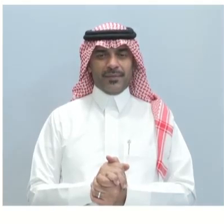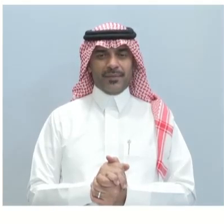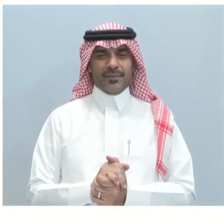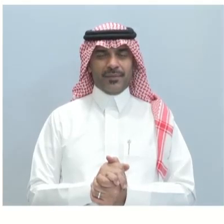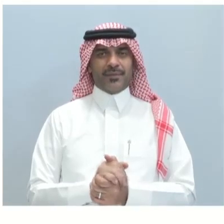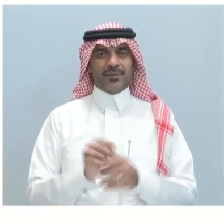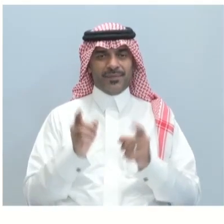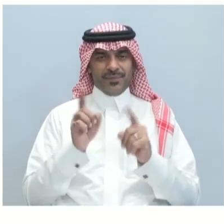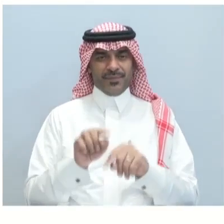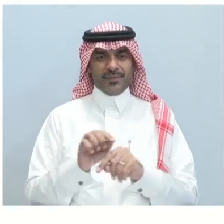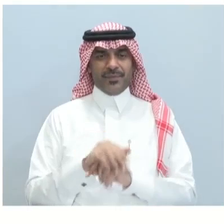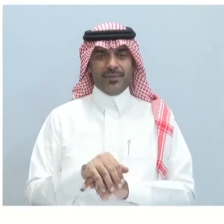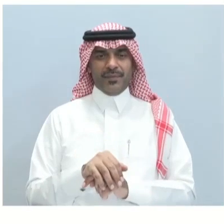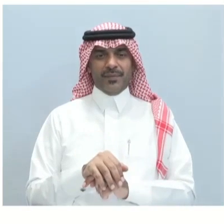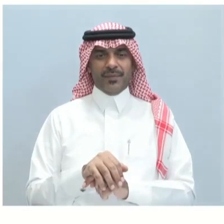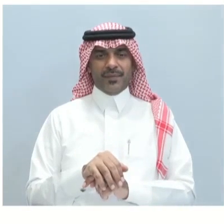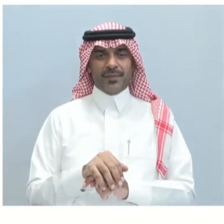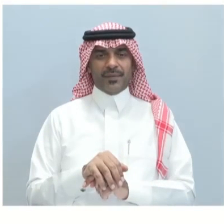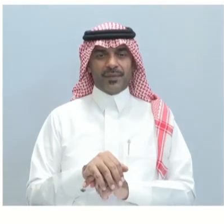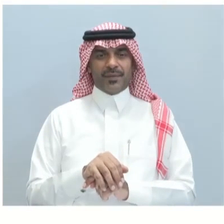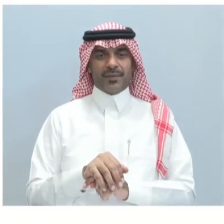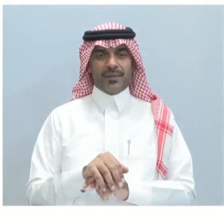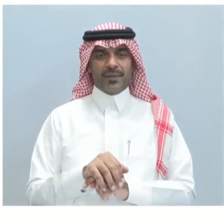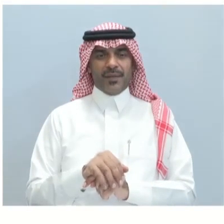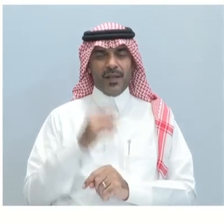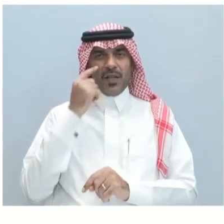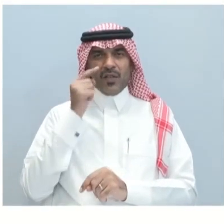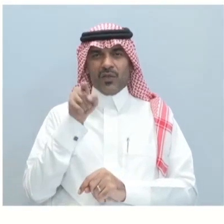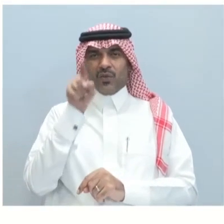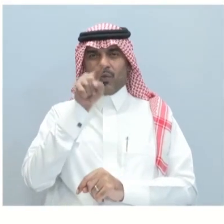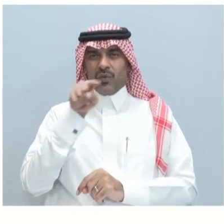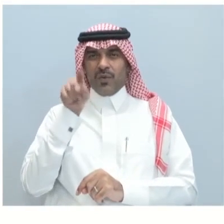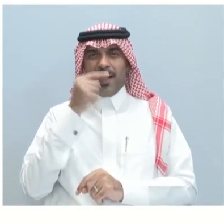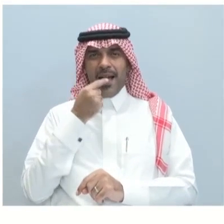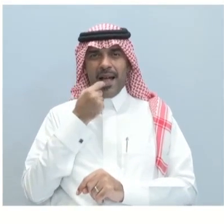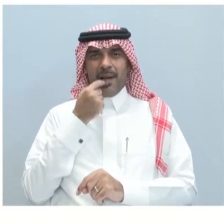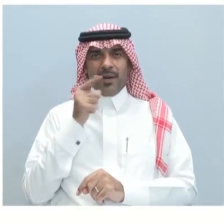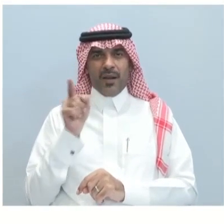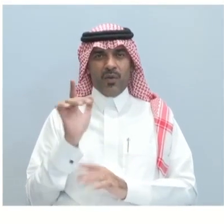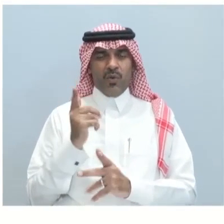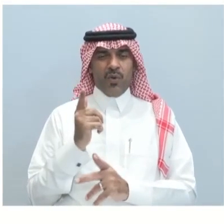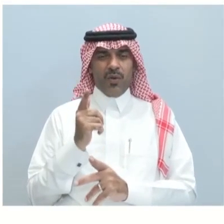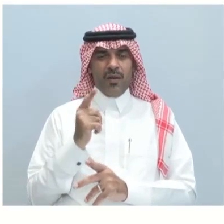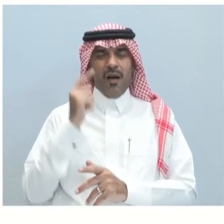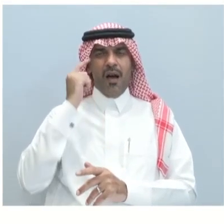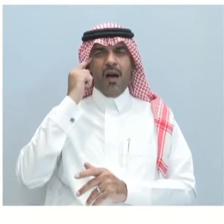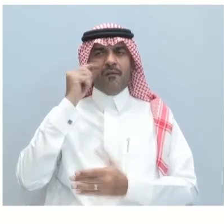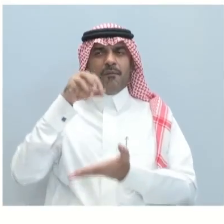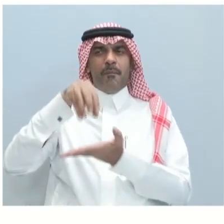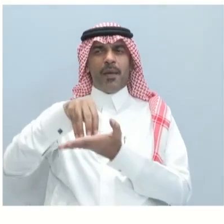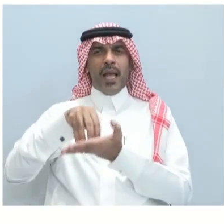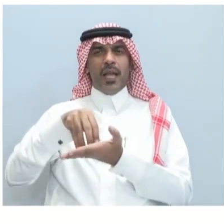كذلك تفيدنا في ماذا الى ماذا تشير هذه الدائره الخريطه امامكم نعم الى موقع وطني